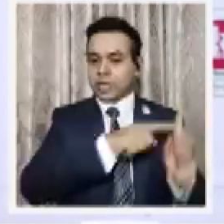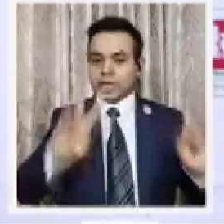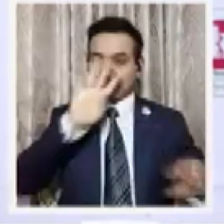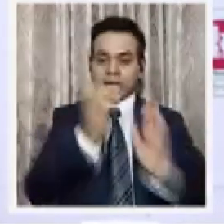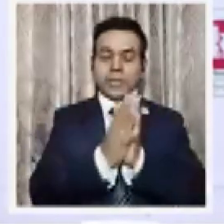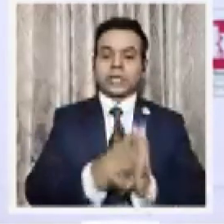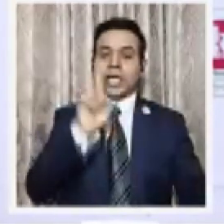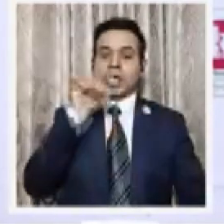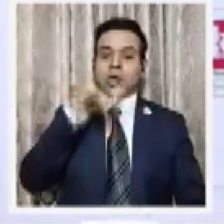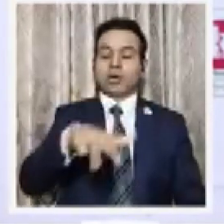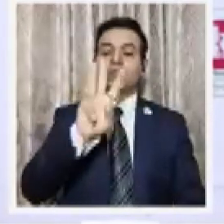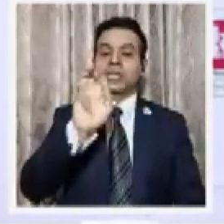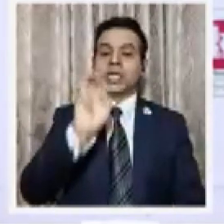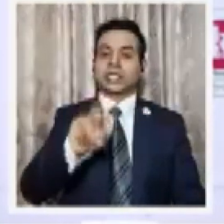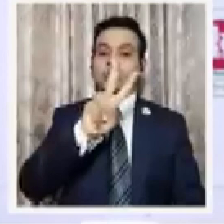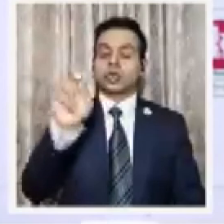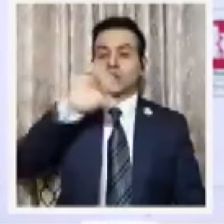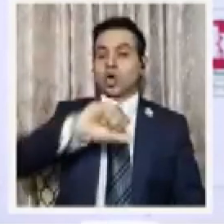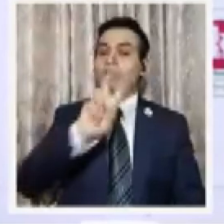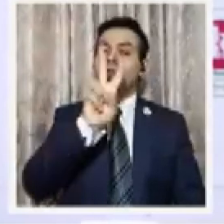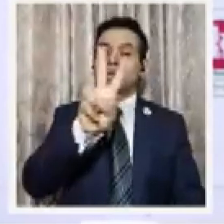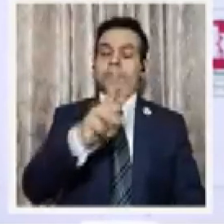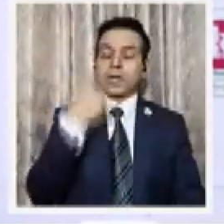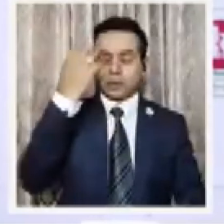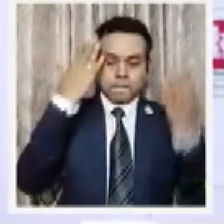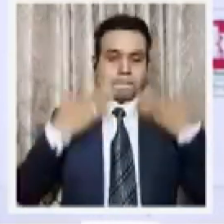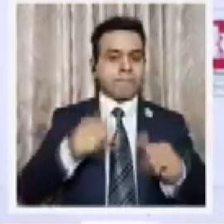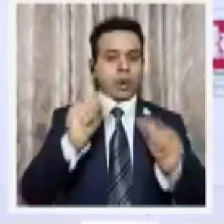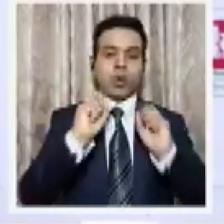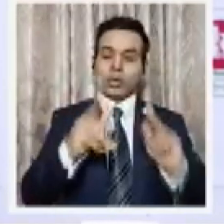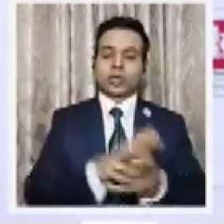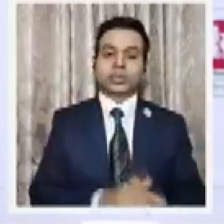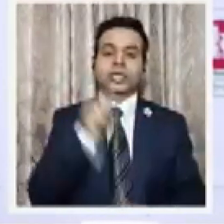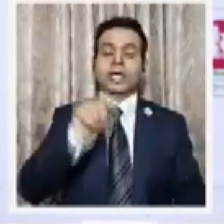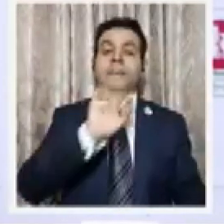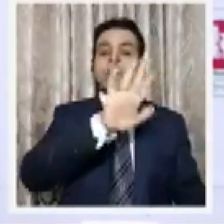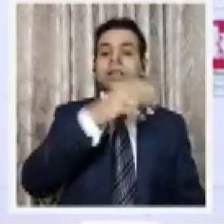24 ঘন্টায় সুস্থ হয়েছেন 2,878 জন। এ পর্যন্ত সুস্থ হয়েছেন